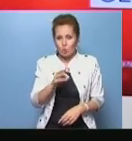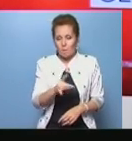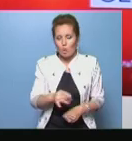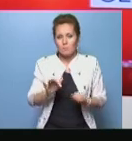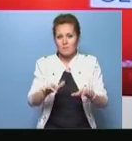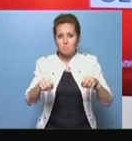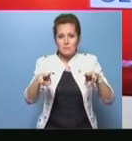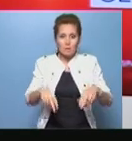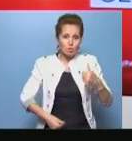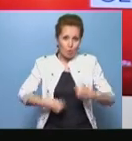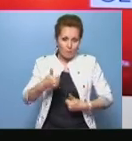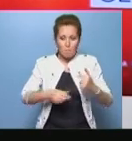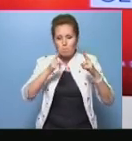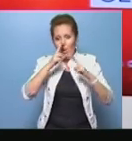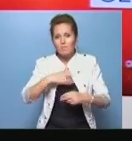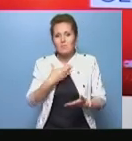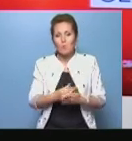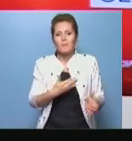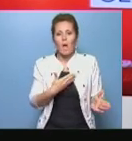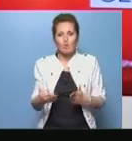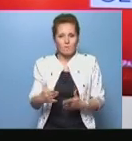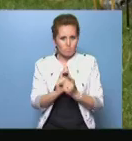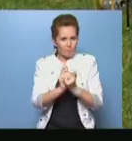чтобы проверить свою готовность к бою с огнем.